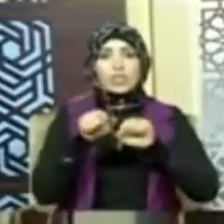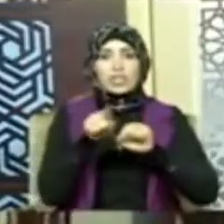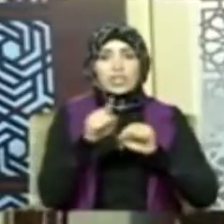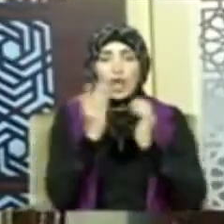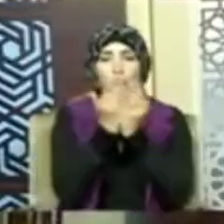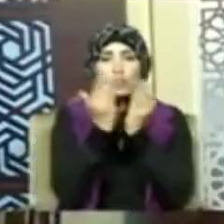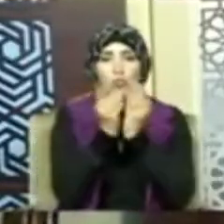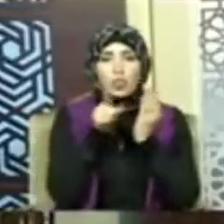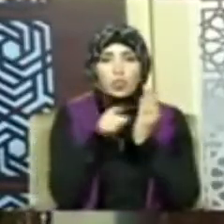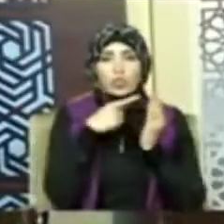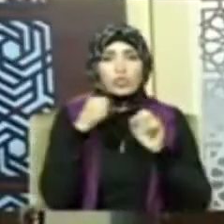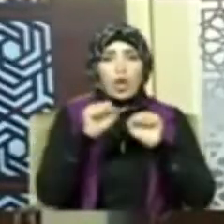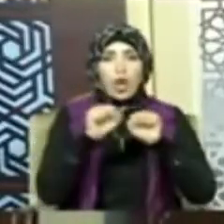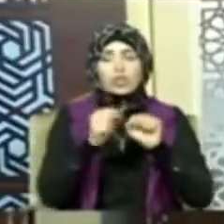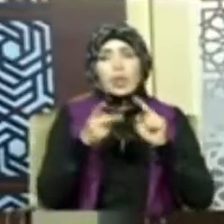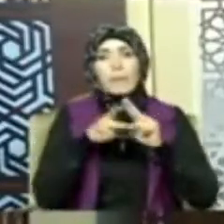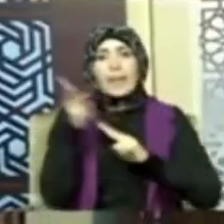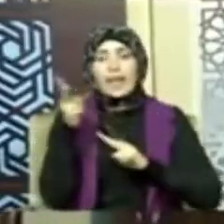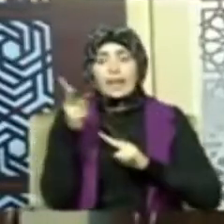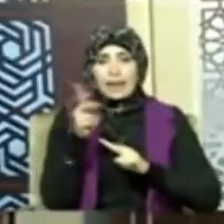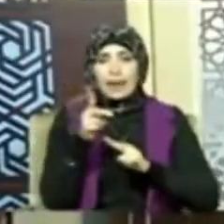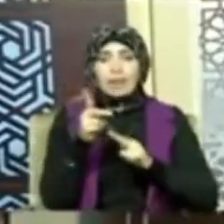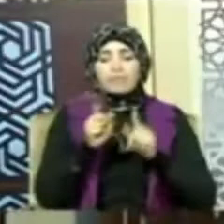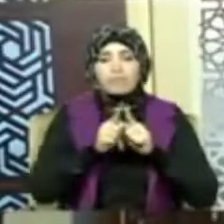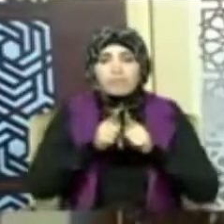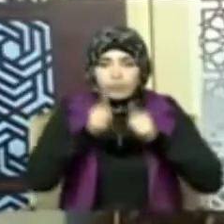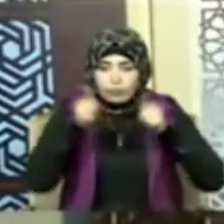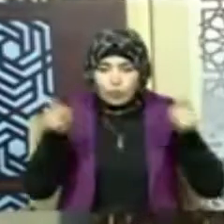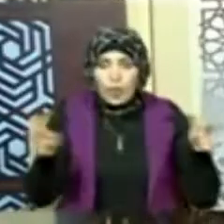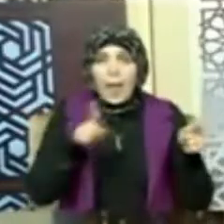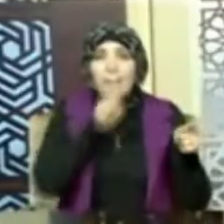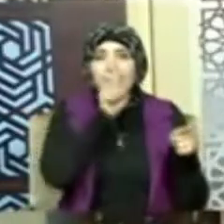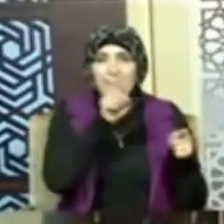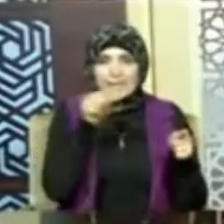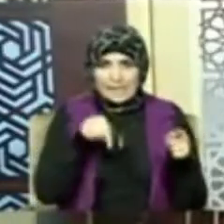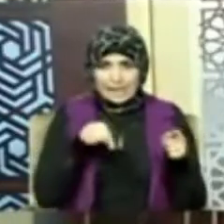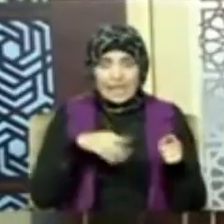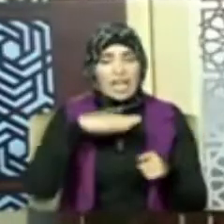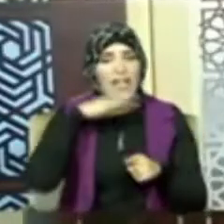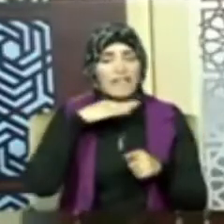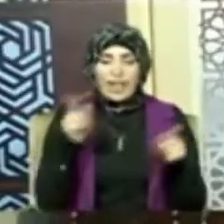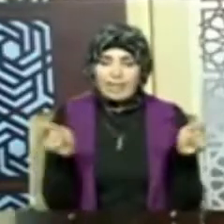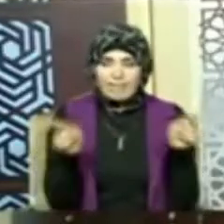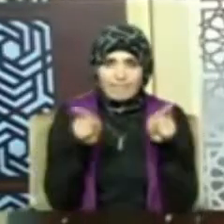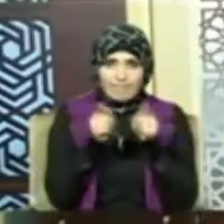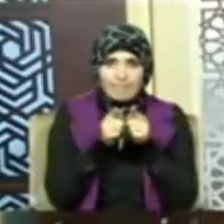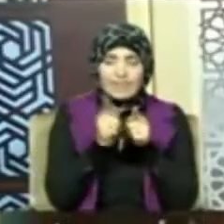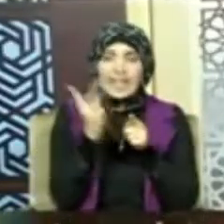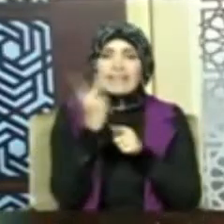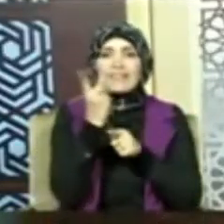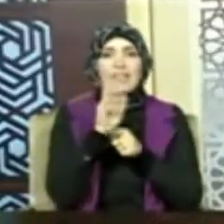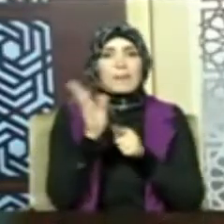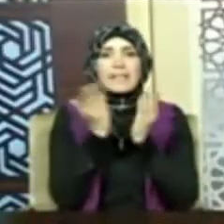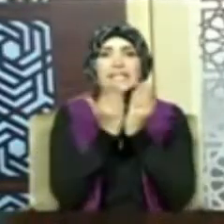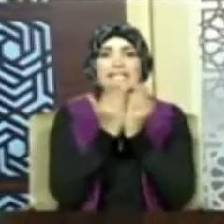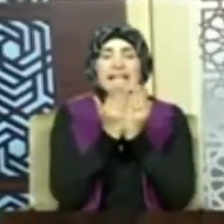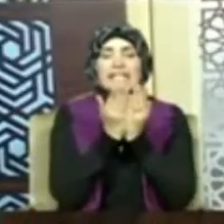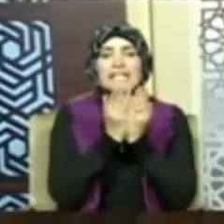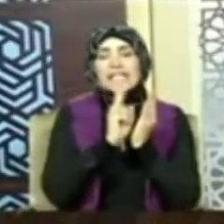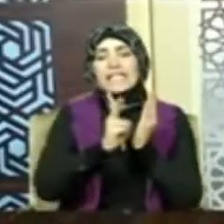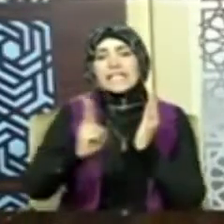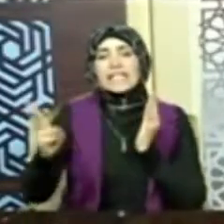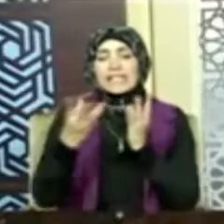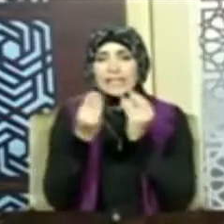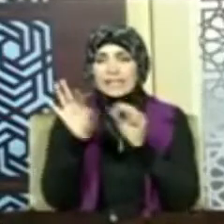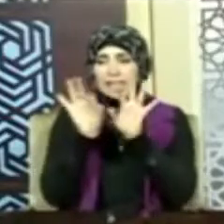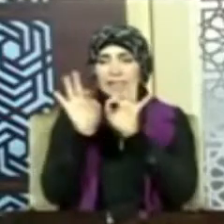تتعدد الدروس، لكننا ربما نكتفي بدرسين أو